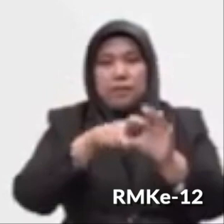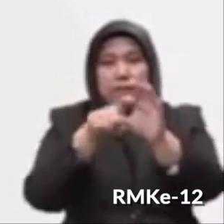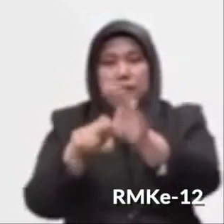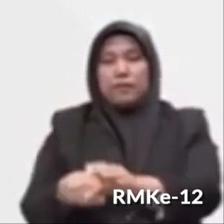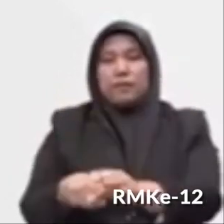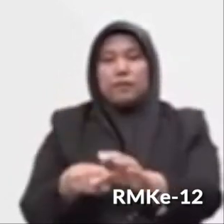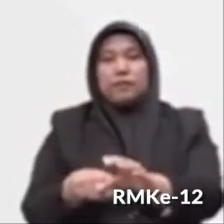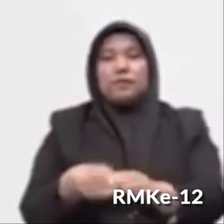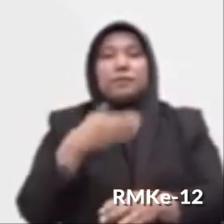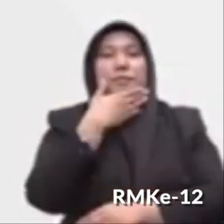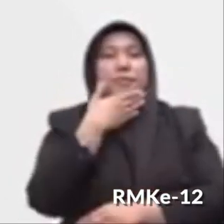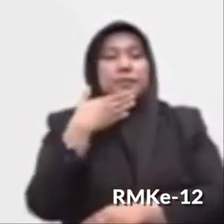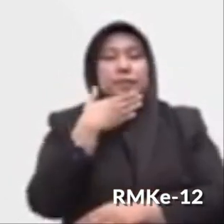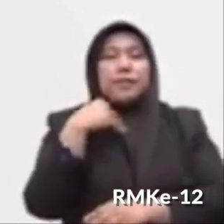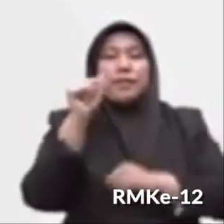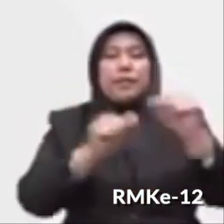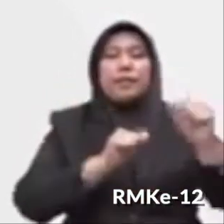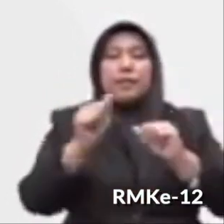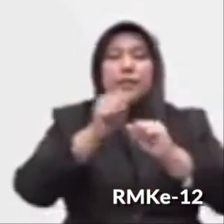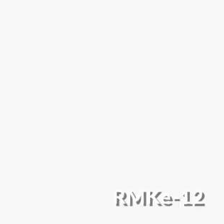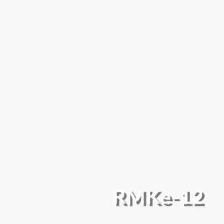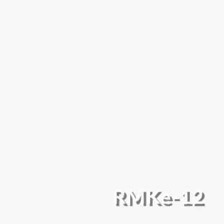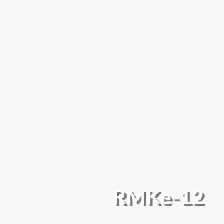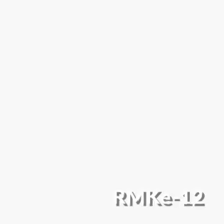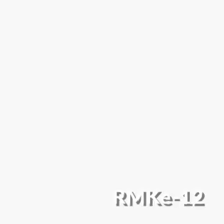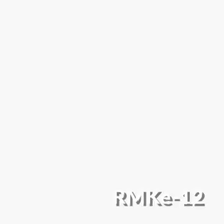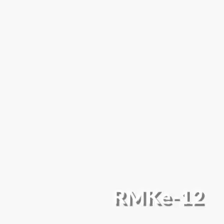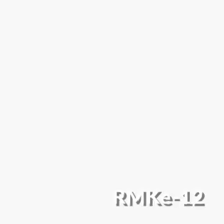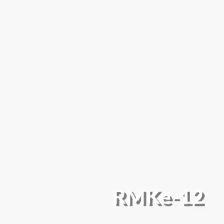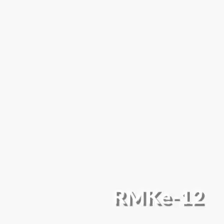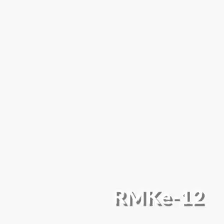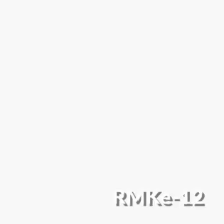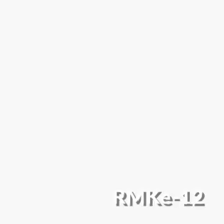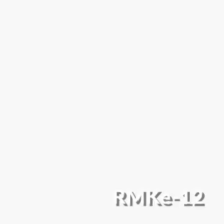activity kreatif yang menawarkan pendapatan yang tinggi